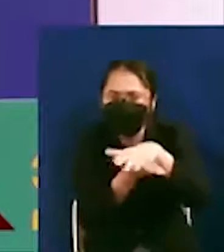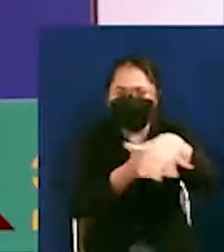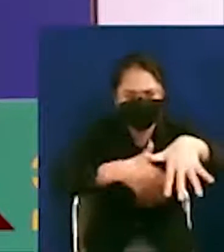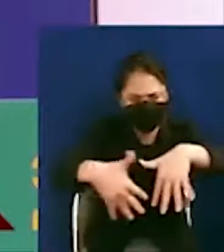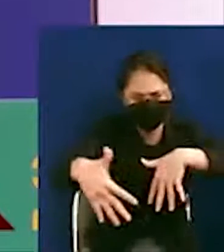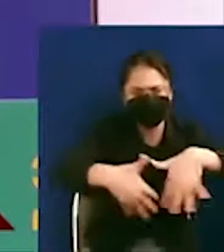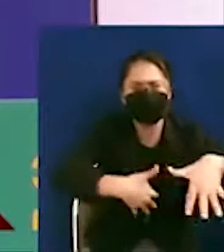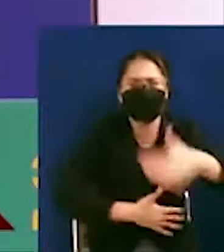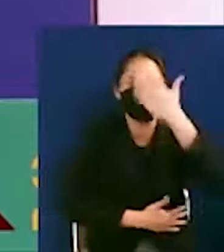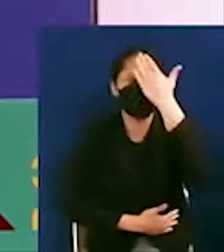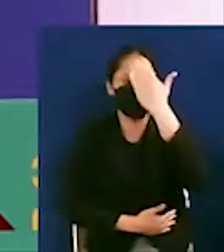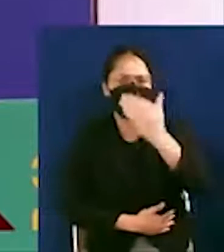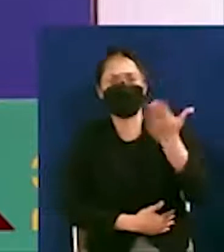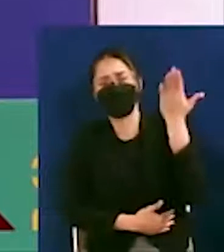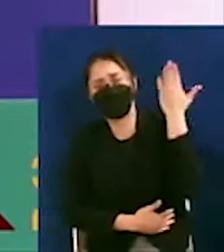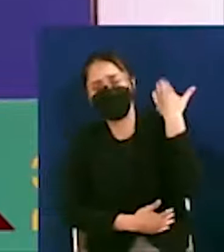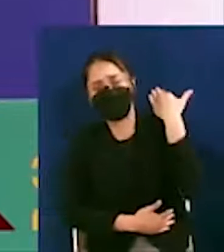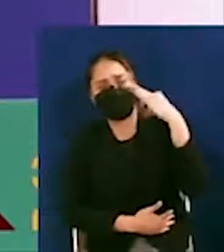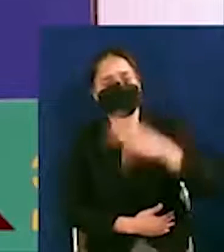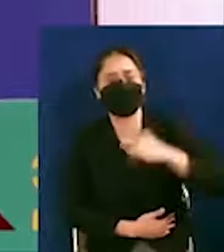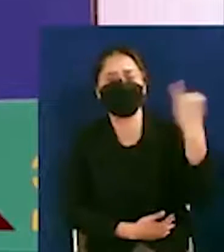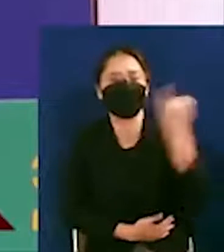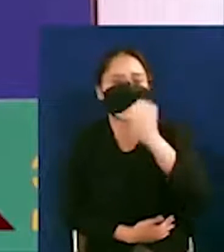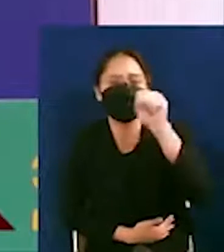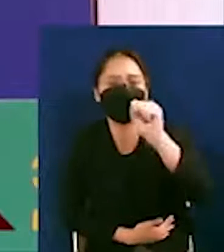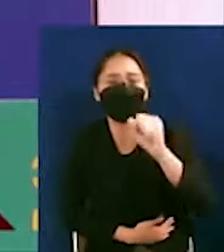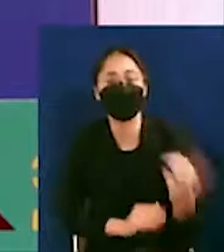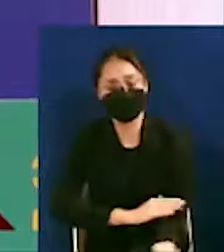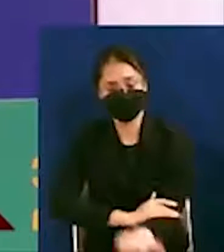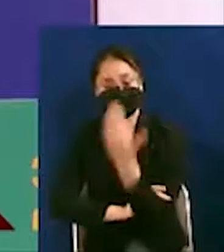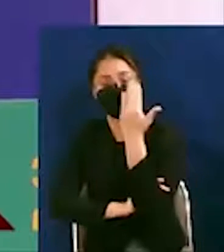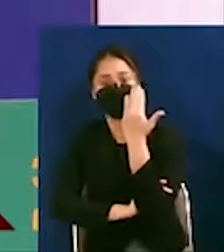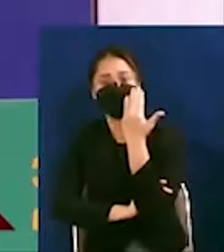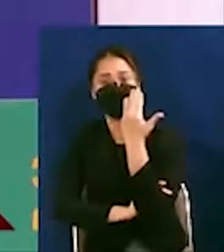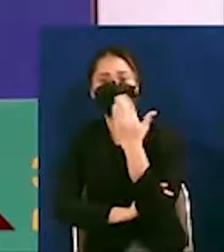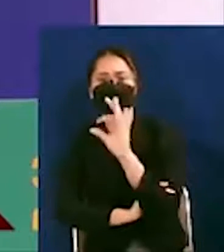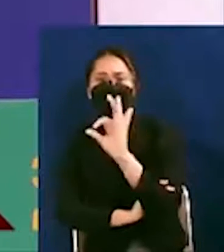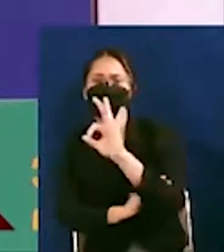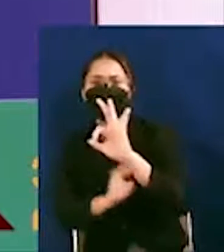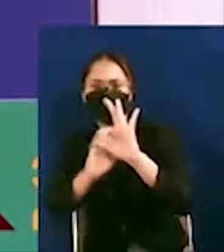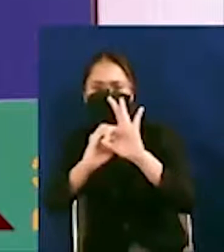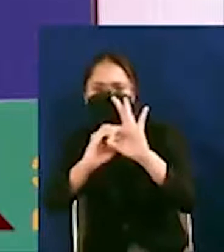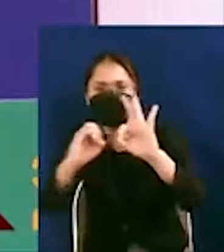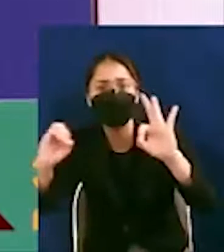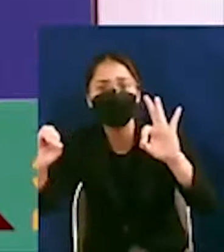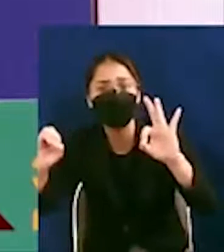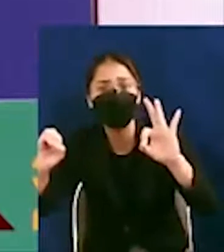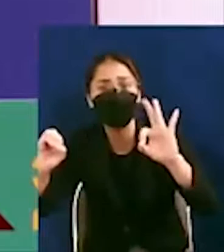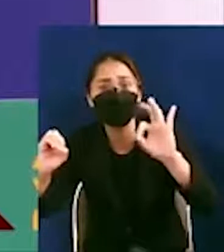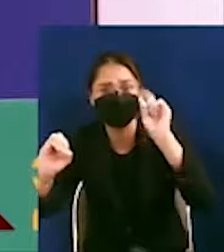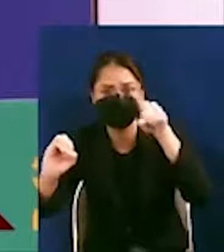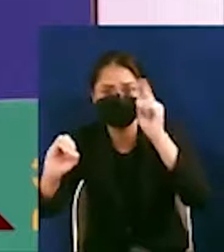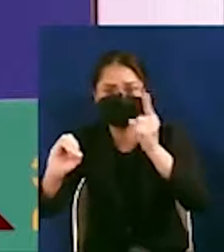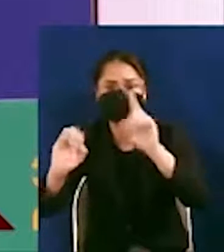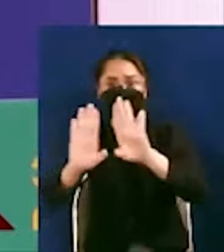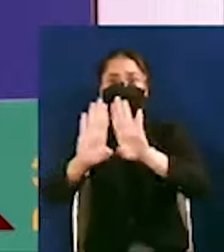การที่2นะครับเมื่อเช้านี้จริงๆเราจะเปิดให้ลงทะเบียน9โมงนะครับแต่เนื่องจากมีการเปลี่ยนแปลงนโยบายในเรื่องของจำนวน